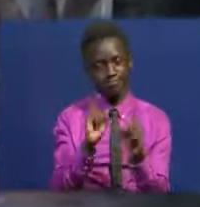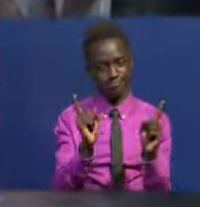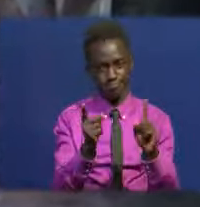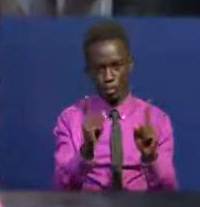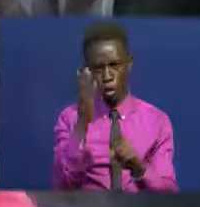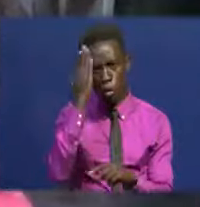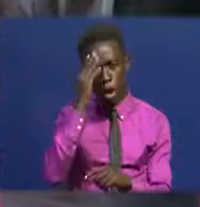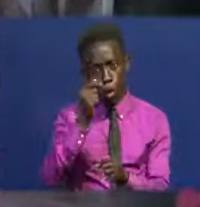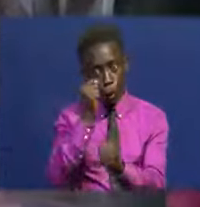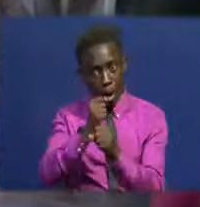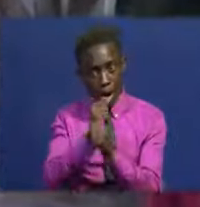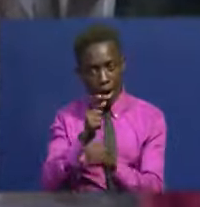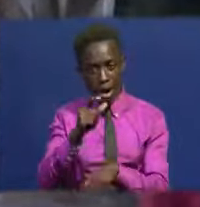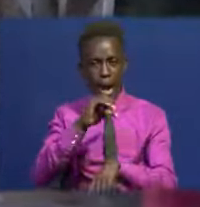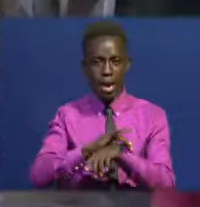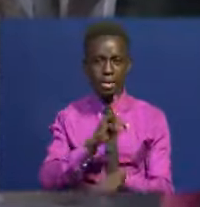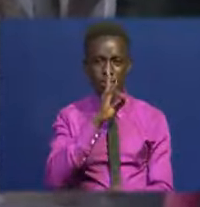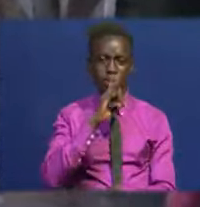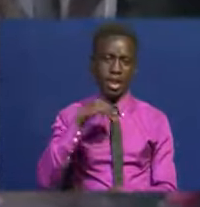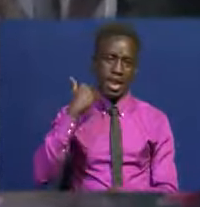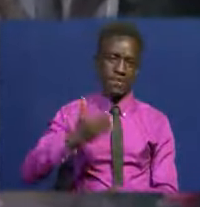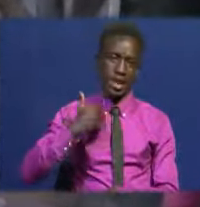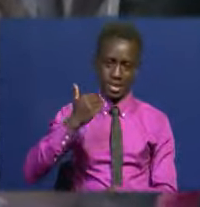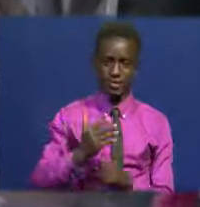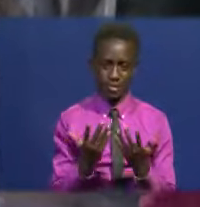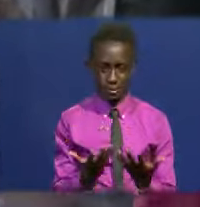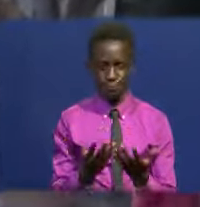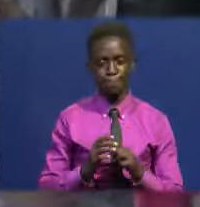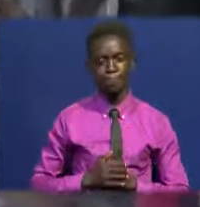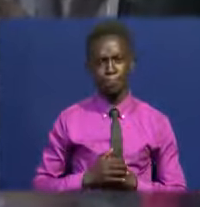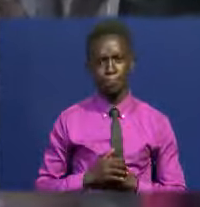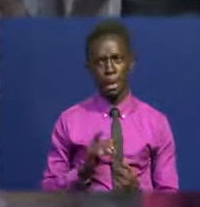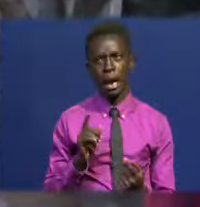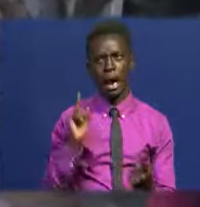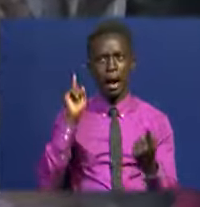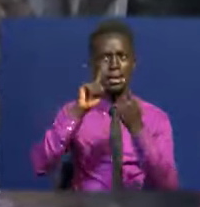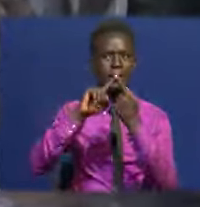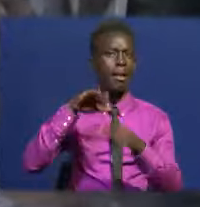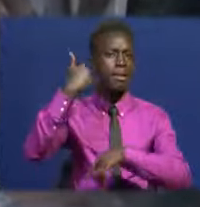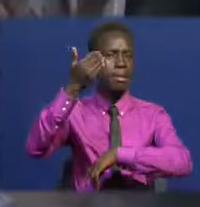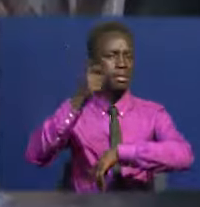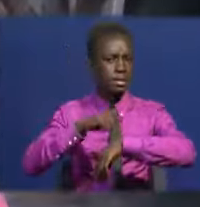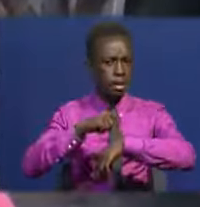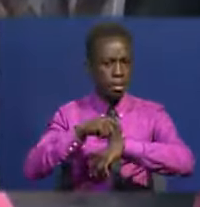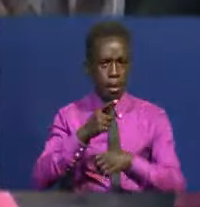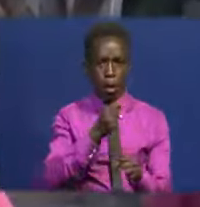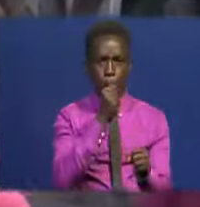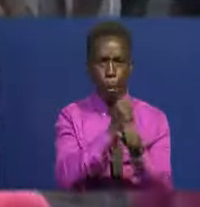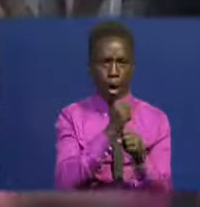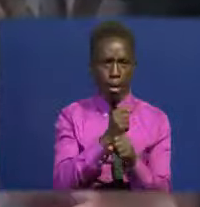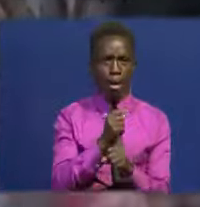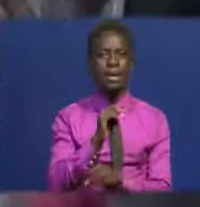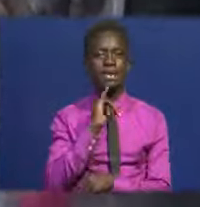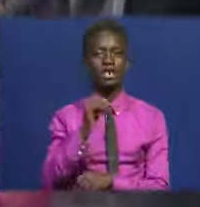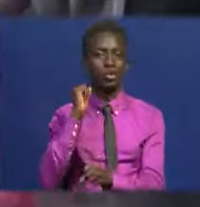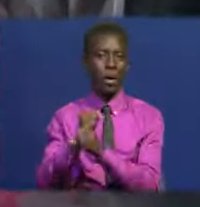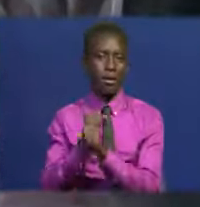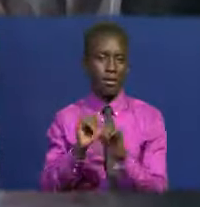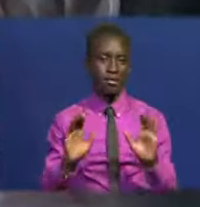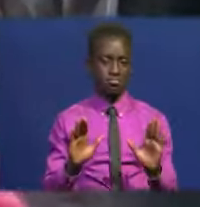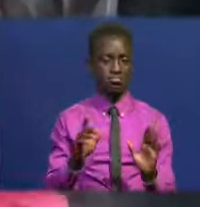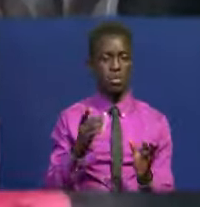kipato chako cha kila siku na riziki. Hadi makala yajayo ya kazi ni kazi, usibanduke, tuendelea kujuza mengi na